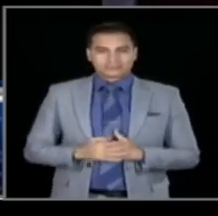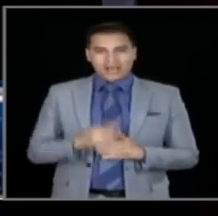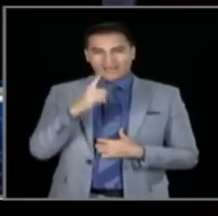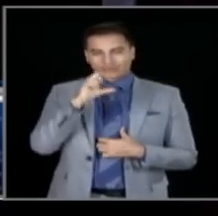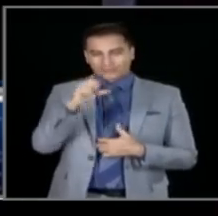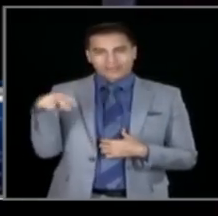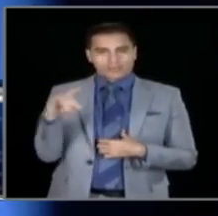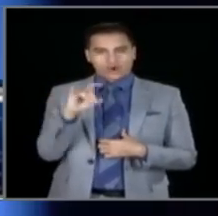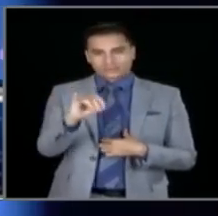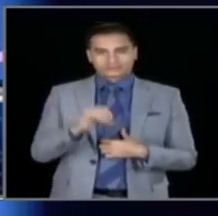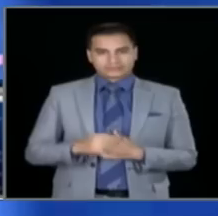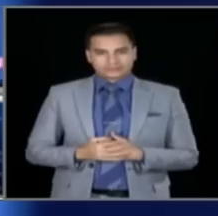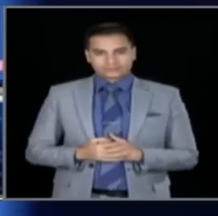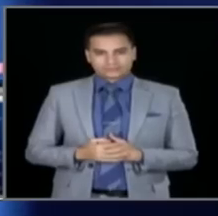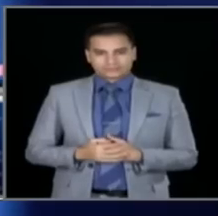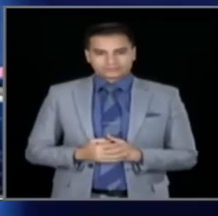1958